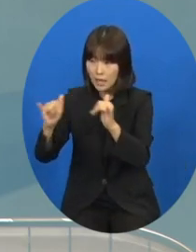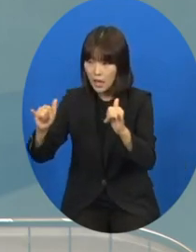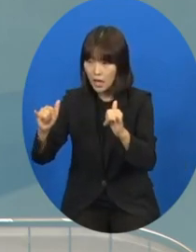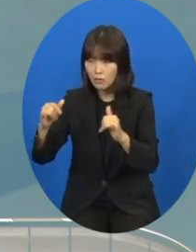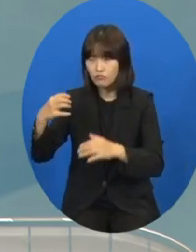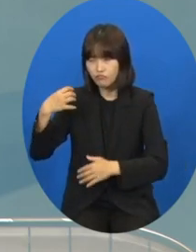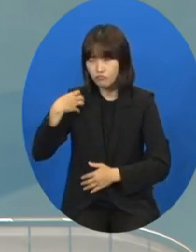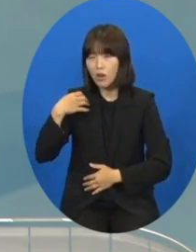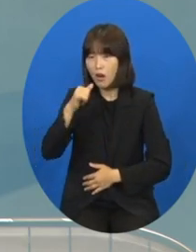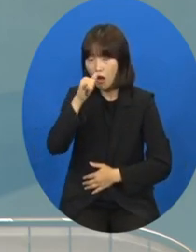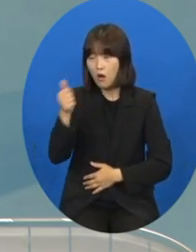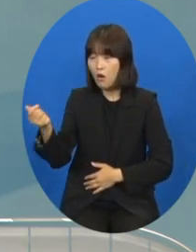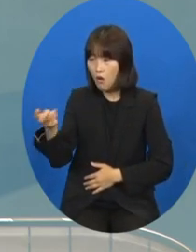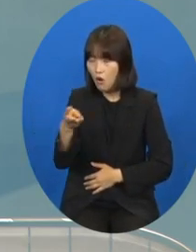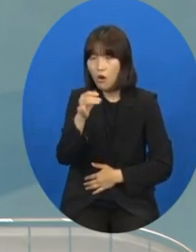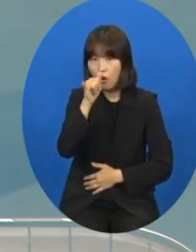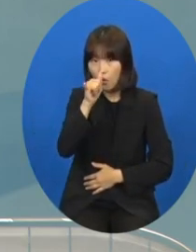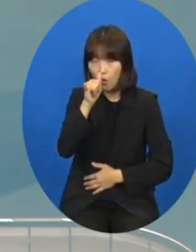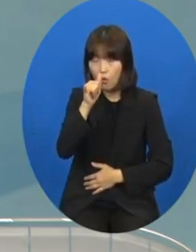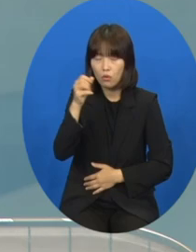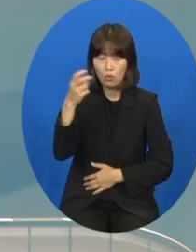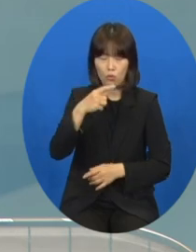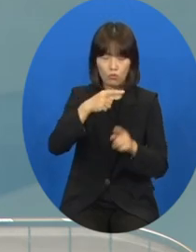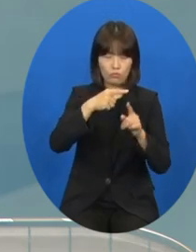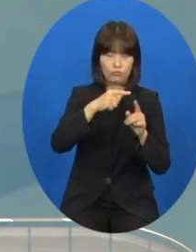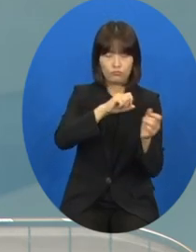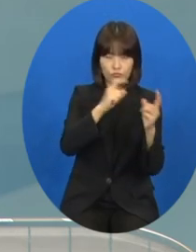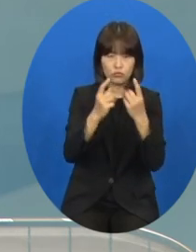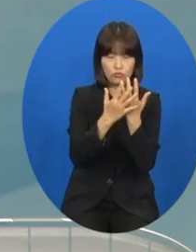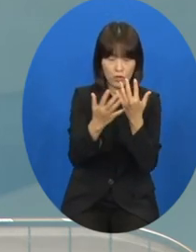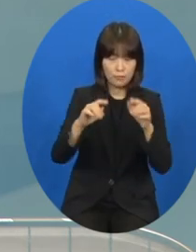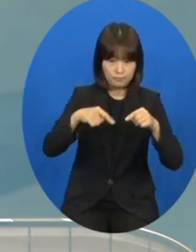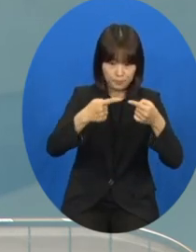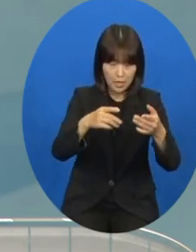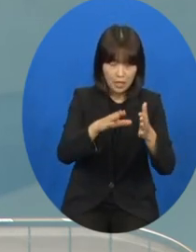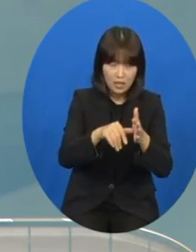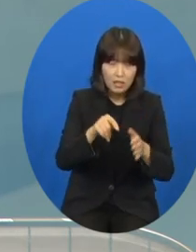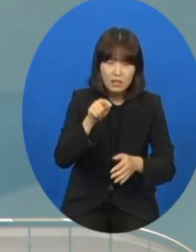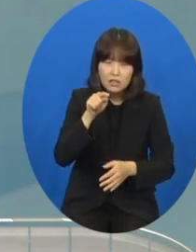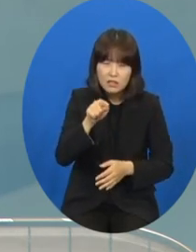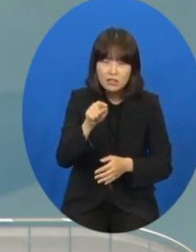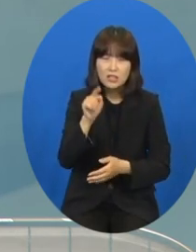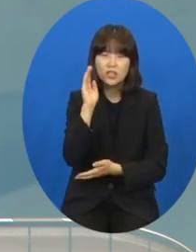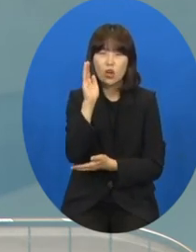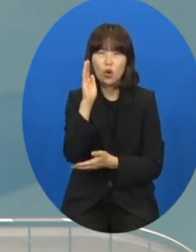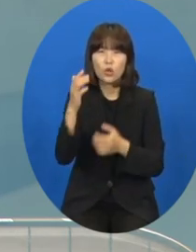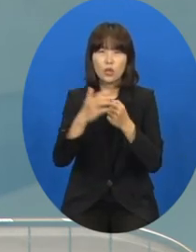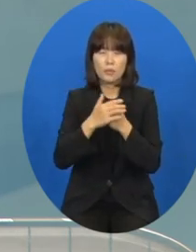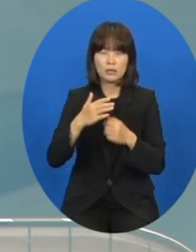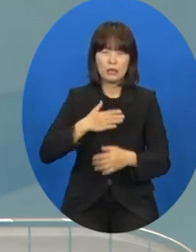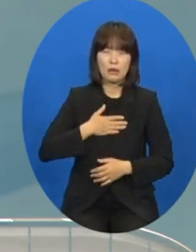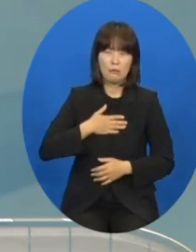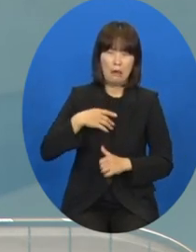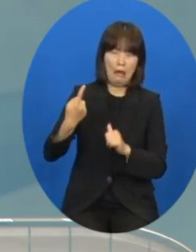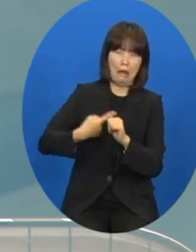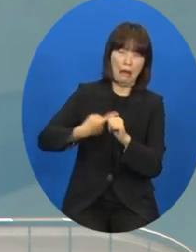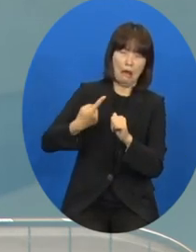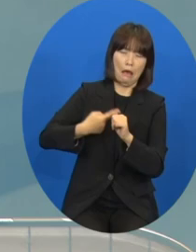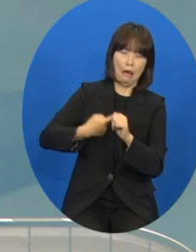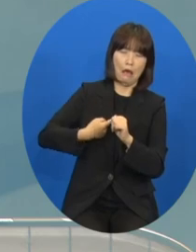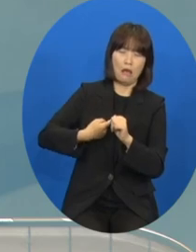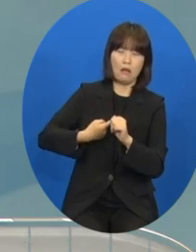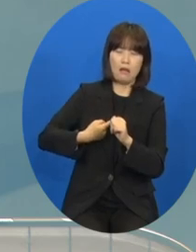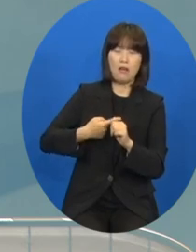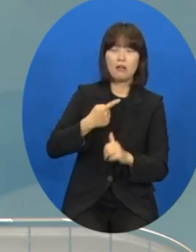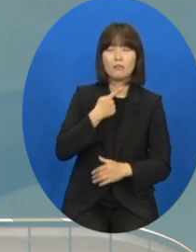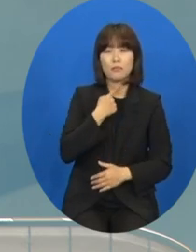분들도 있으셨고 부흥에 갔을 때 그것 때문에 제가 험한 소리 들은 적도 있습니다.